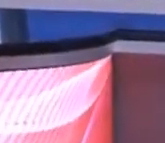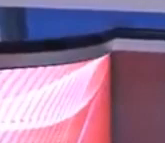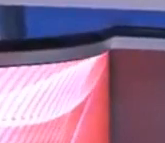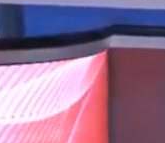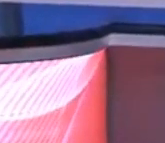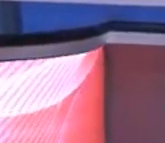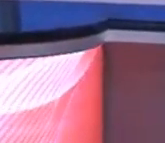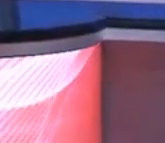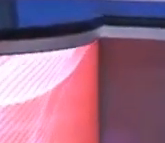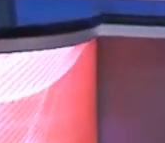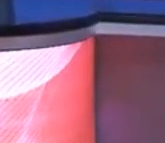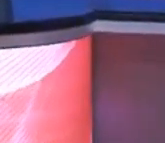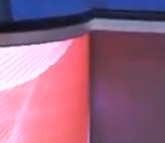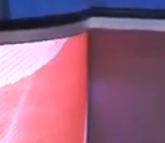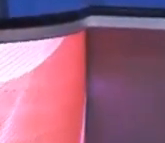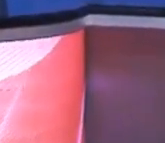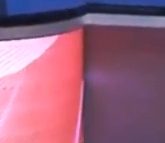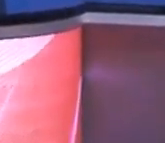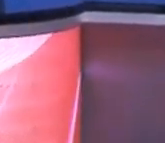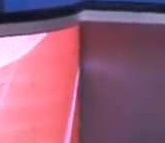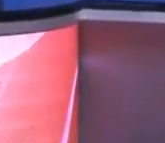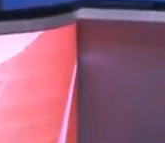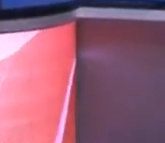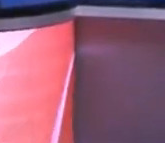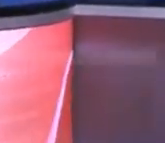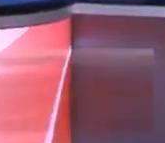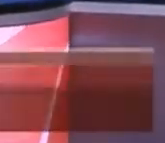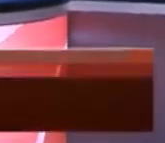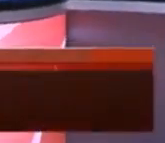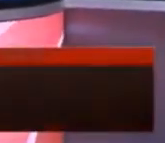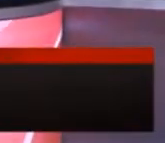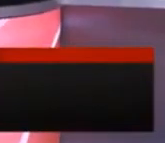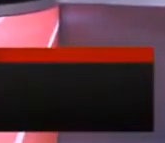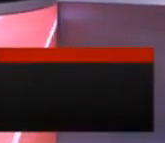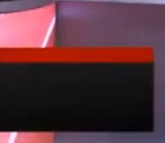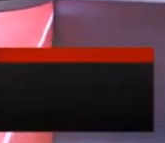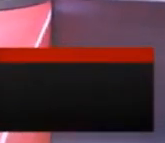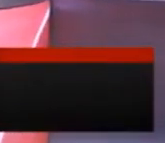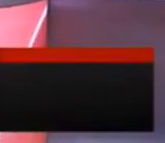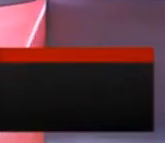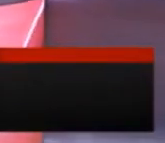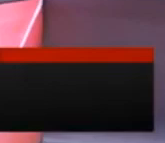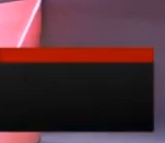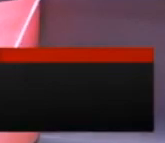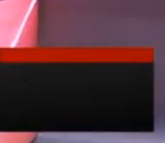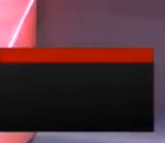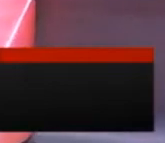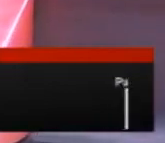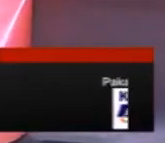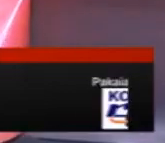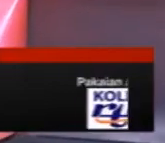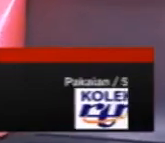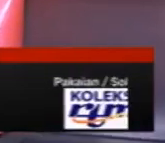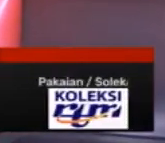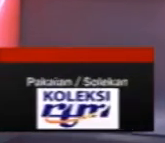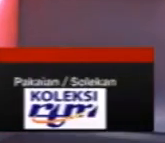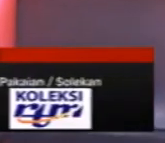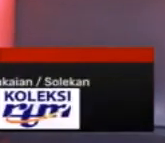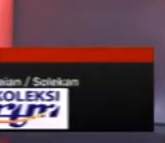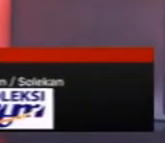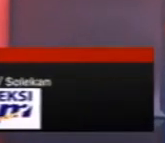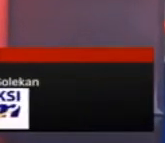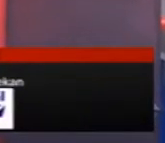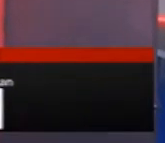kebangsaan 2020 kibarkan jalur gemilang semarakkan semangat malaysia prihatin assalamualaikum salam